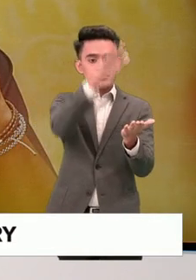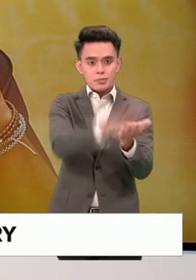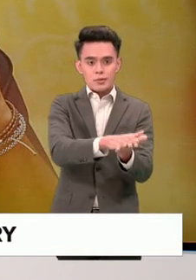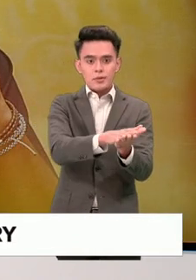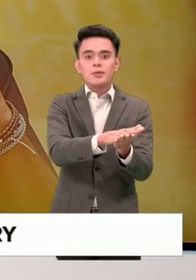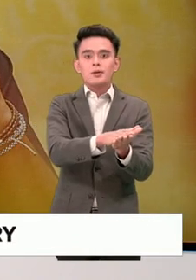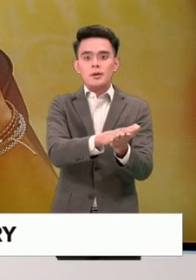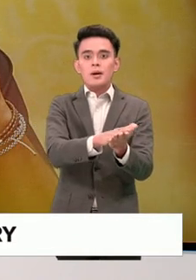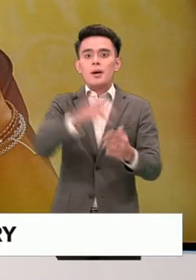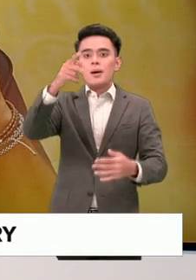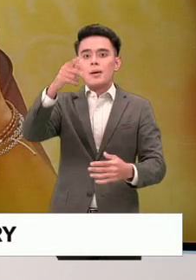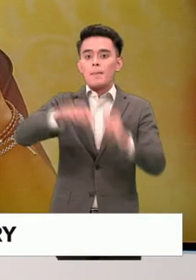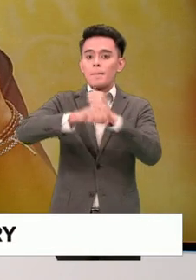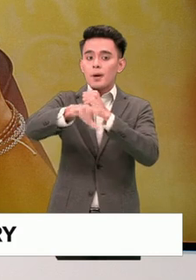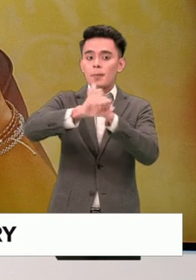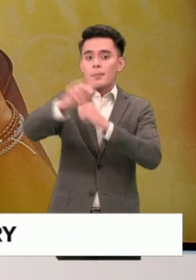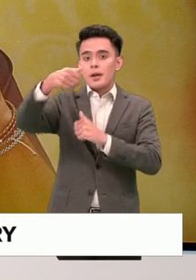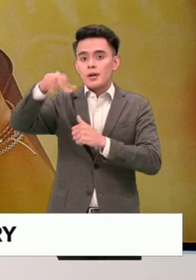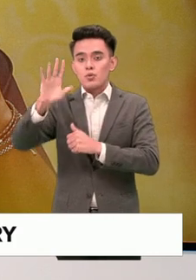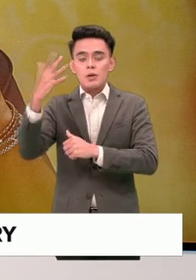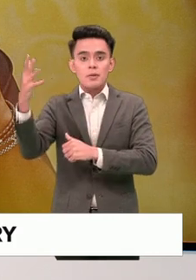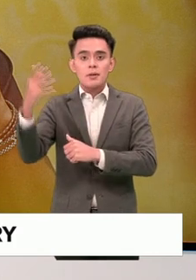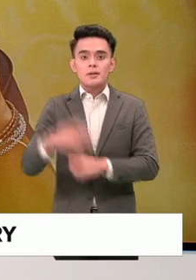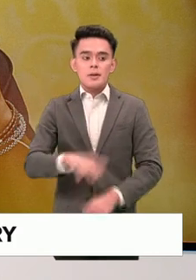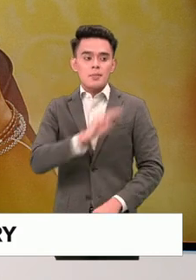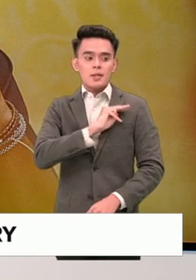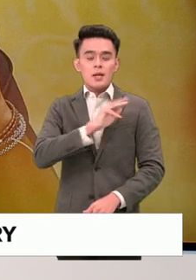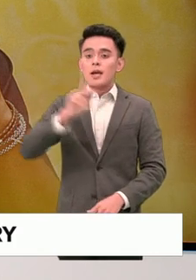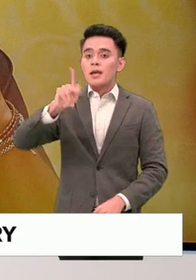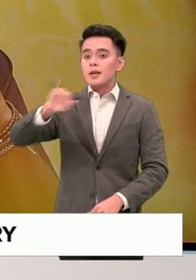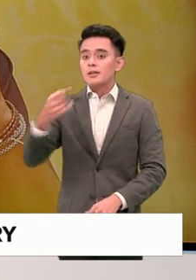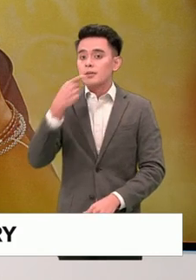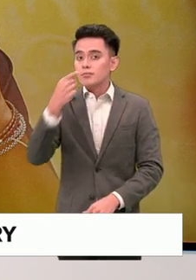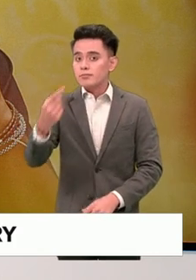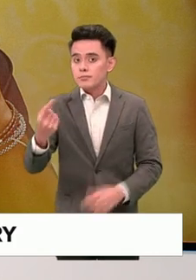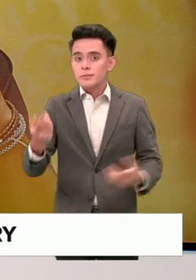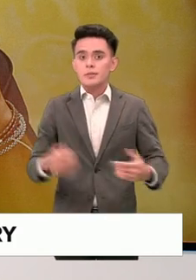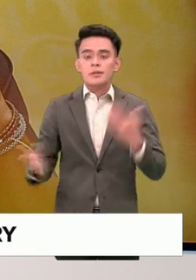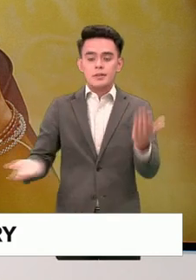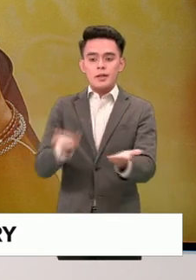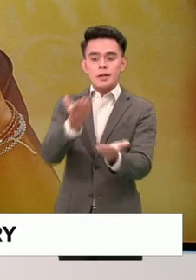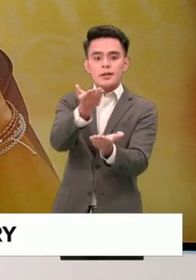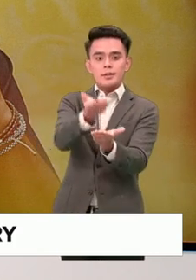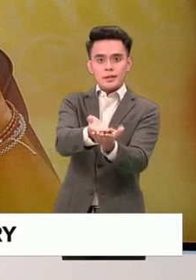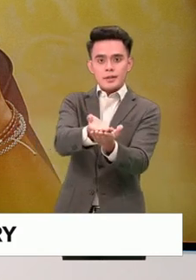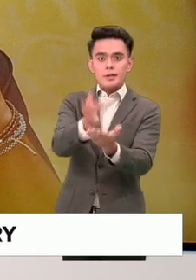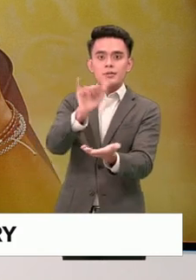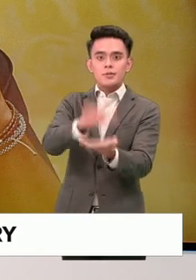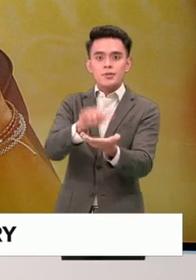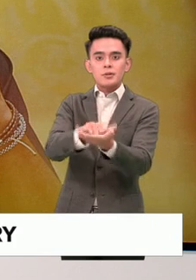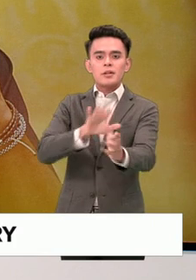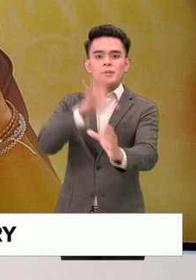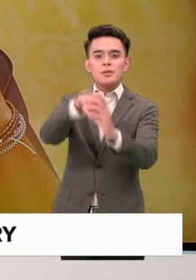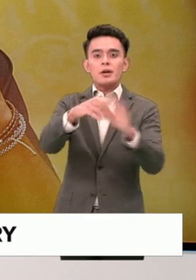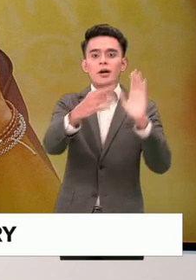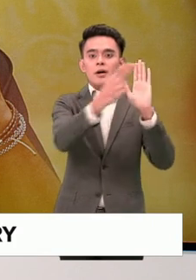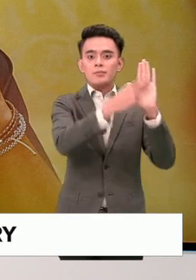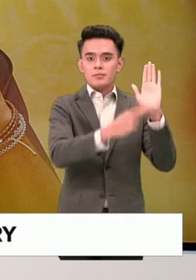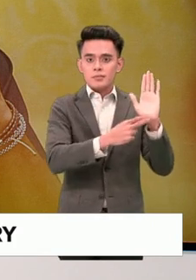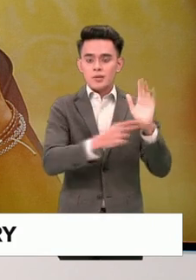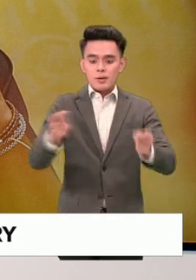Manifesto peliharay umum ke-15 Menteri Kesehatan kari Jamaludin berkata sarana dan berkenaan termasuk perang undang-undang